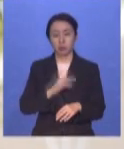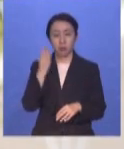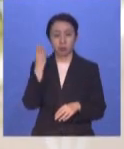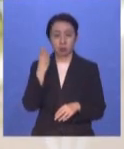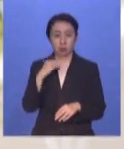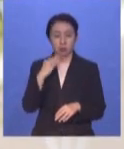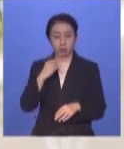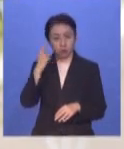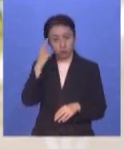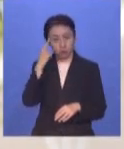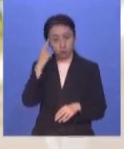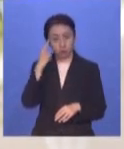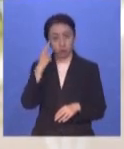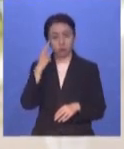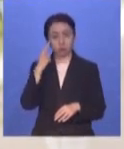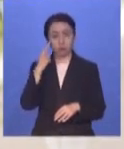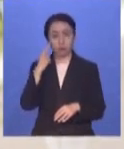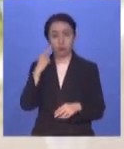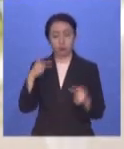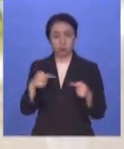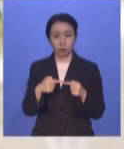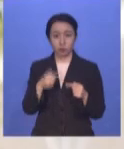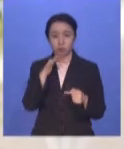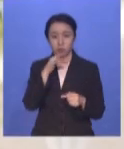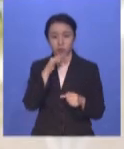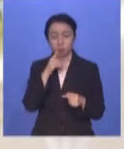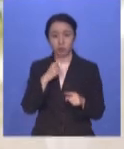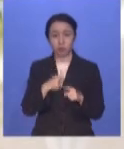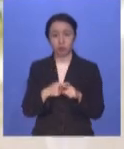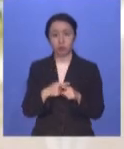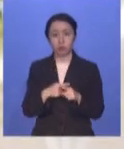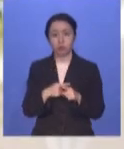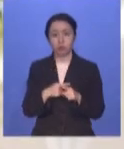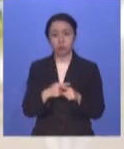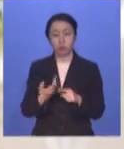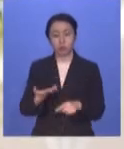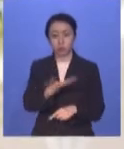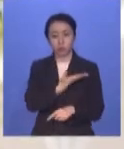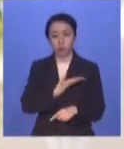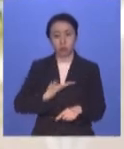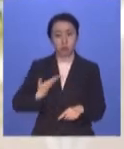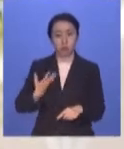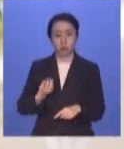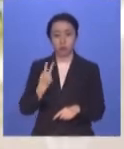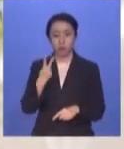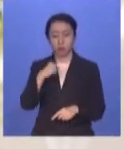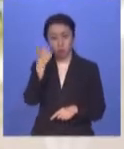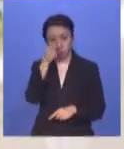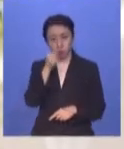качественно, я считаю, в сроки. Плюс у нас еще 2 года гарантии.